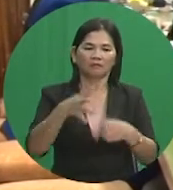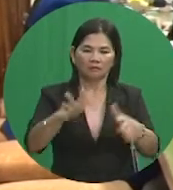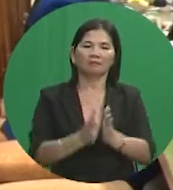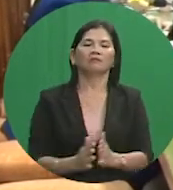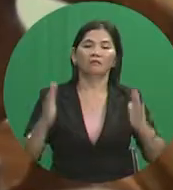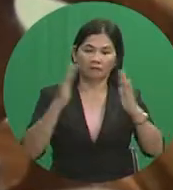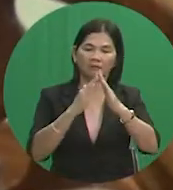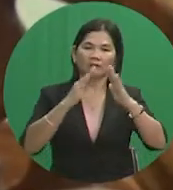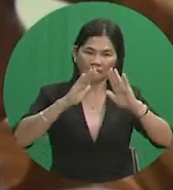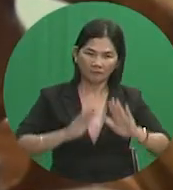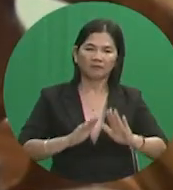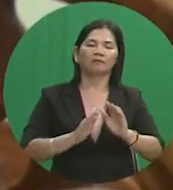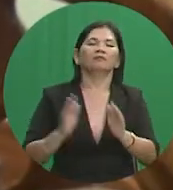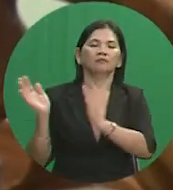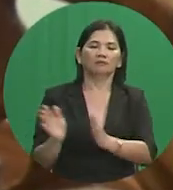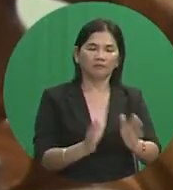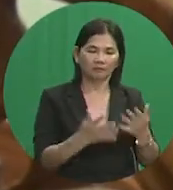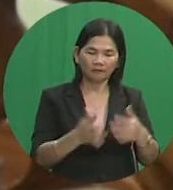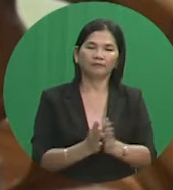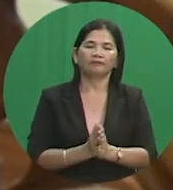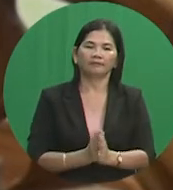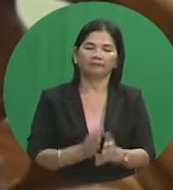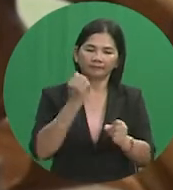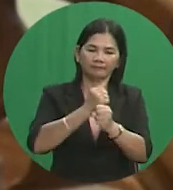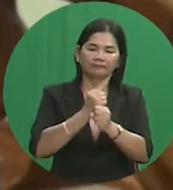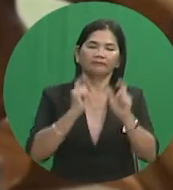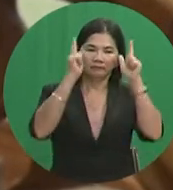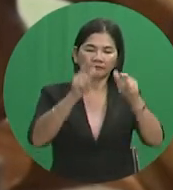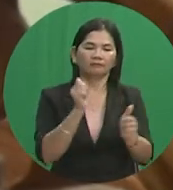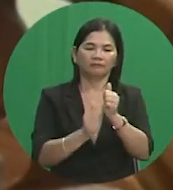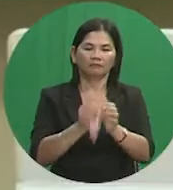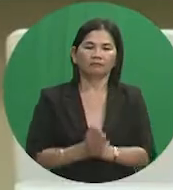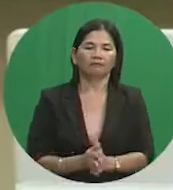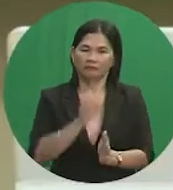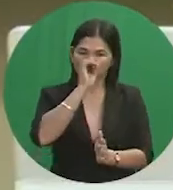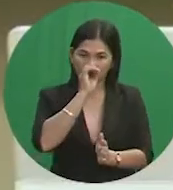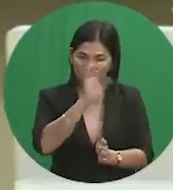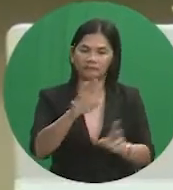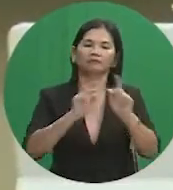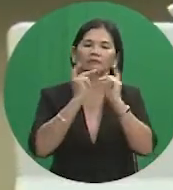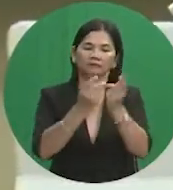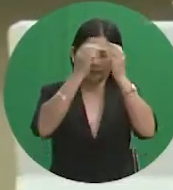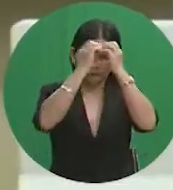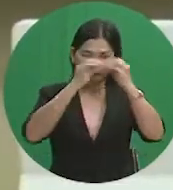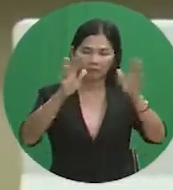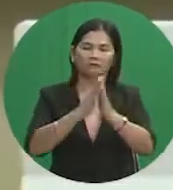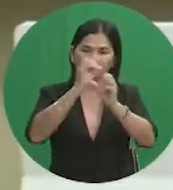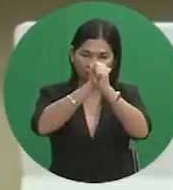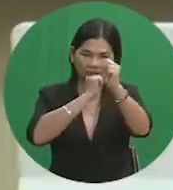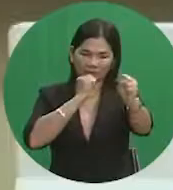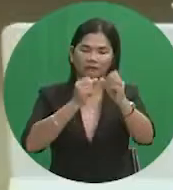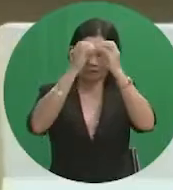ជាត្រូវធ្វើជាម្ចាស់ផ្ទះរៀបចំតាមរយៈកិច្ចការងារនេះឯកឧត្តមរដ្ឋមន្ត្រីបានជំរុញឲ្យគណៈកម្មការព័ត៌មានផ្សព្វផ្សាយនៃ